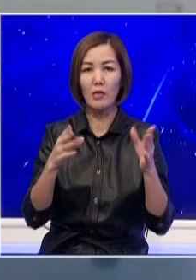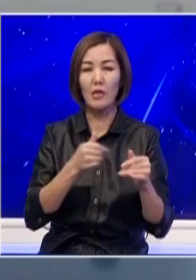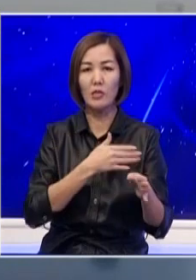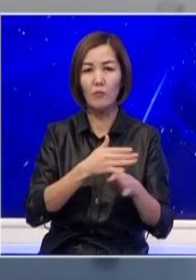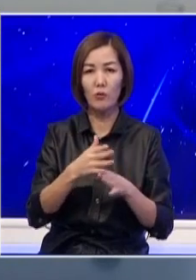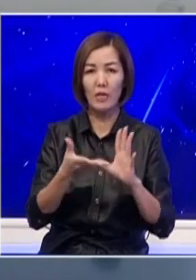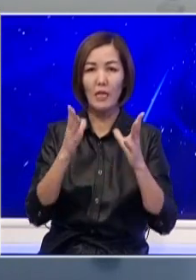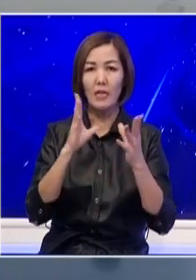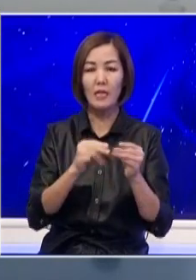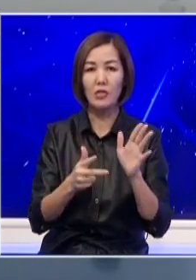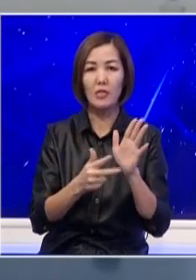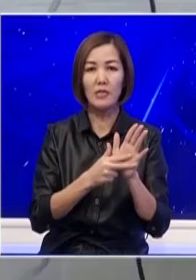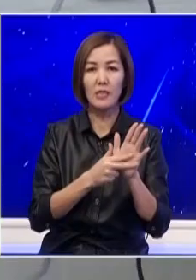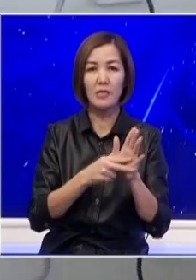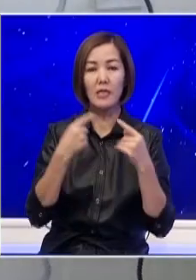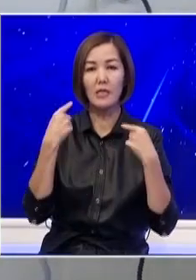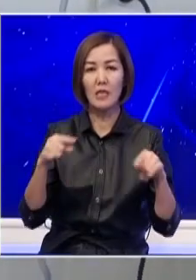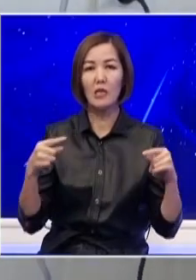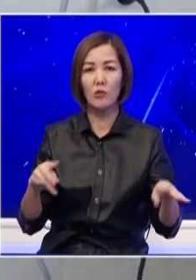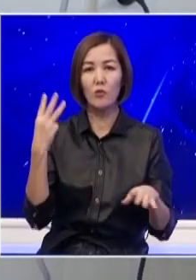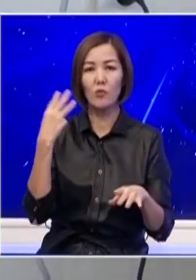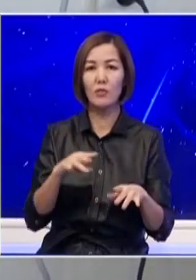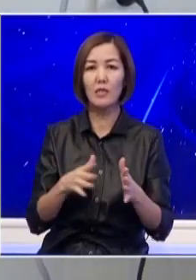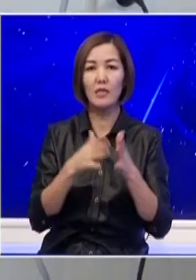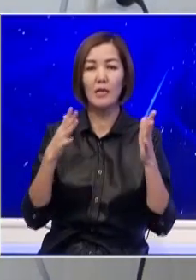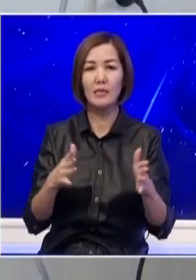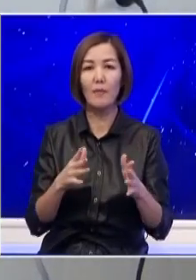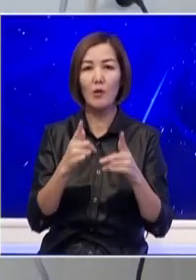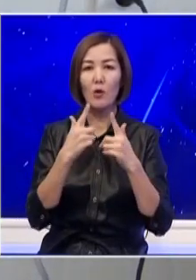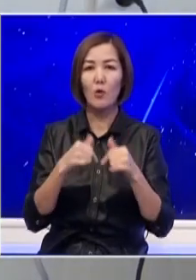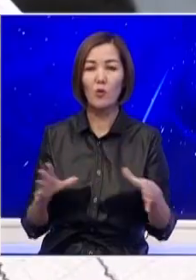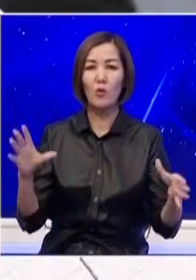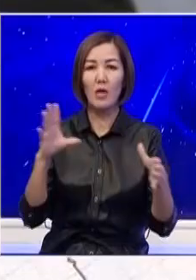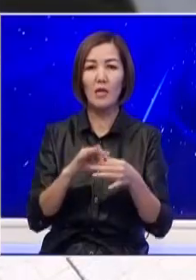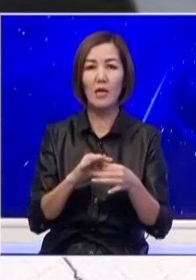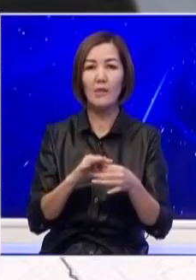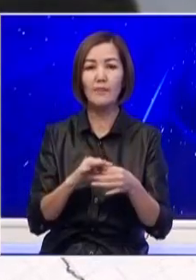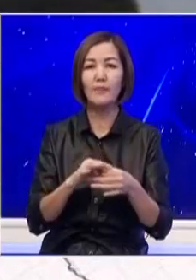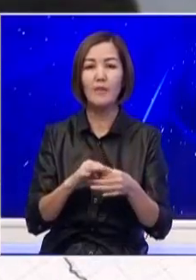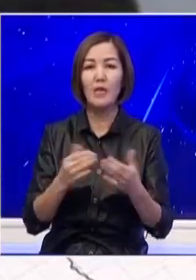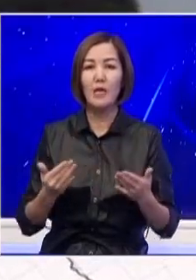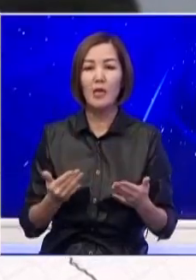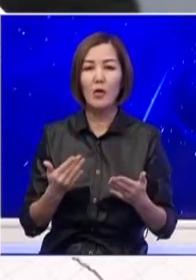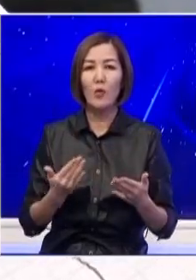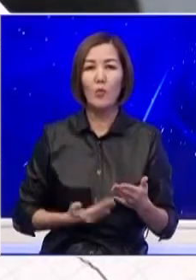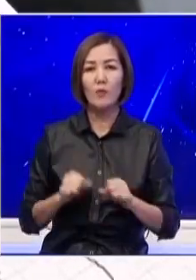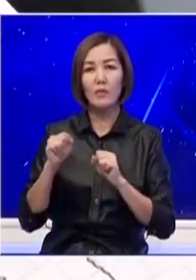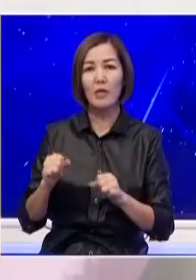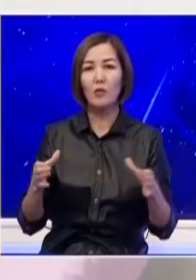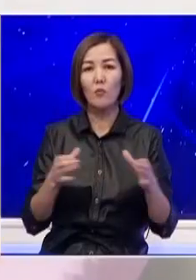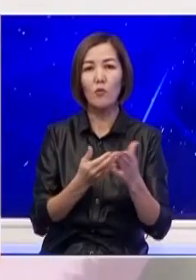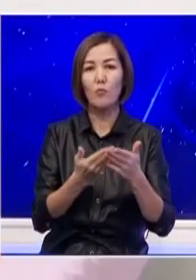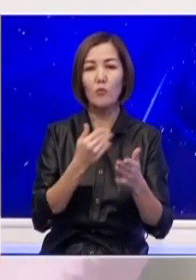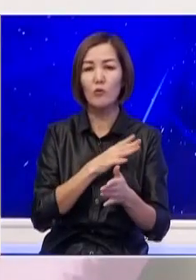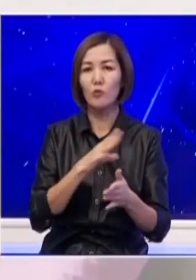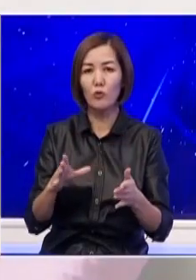астам қаражат бөлінген. Нәтижесінде 8 түрлі 30-дан астам құрылғы алынған. Жансақтау бөлімдері бұрын соңды